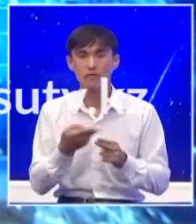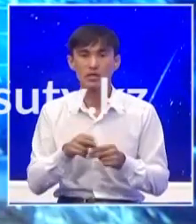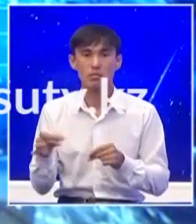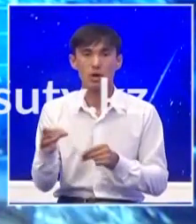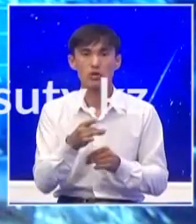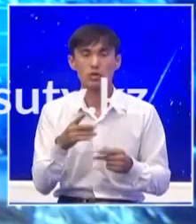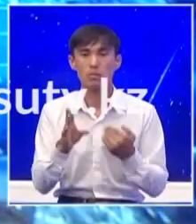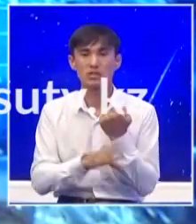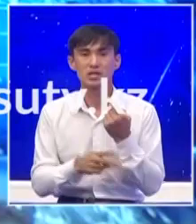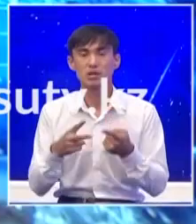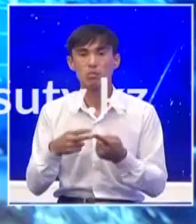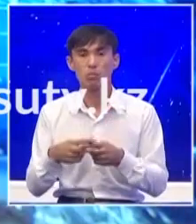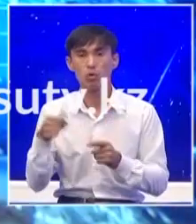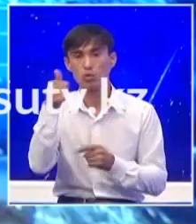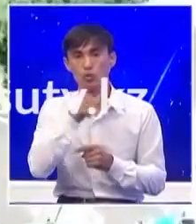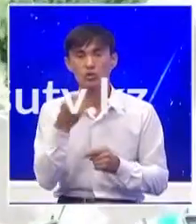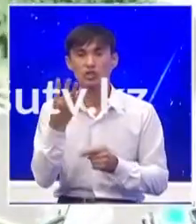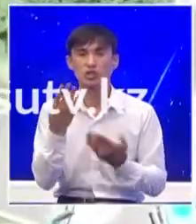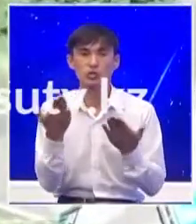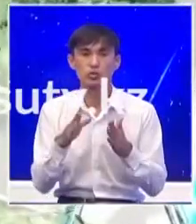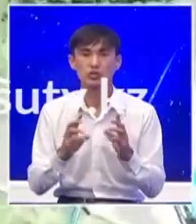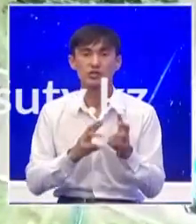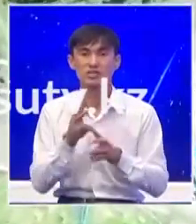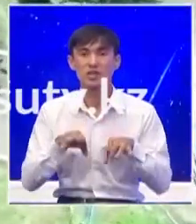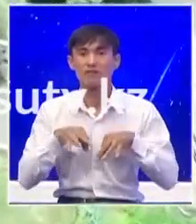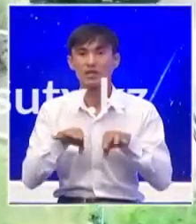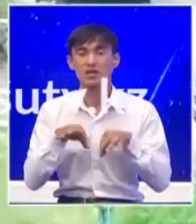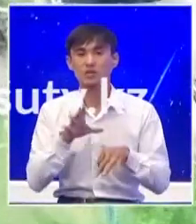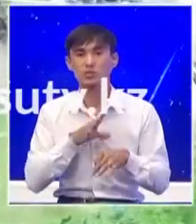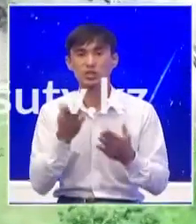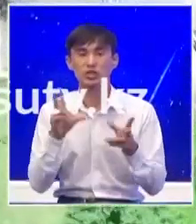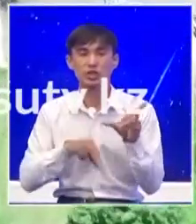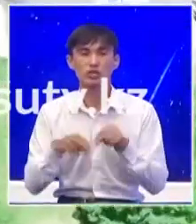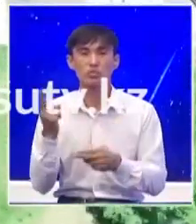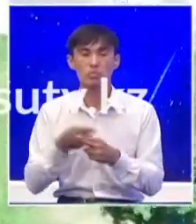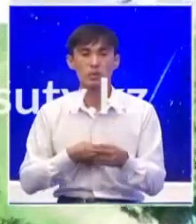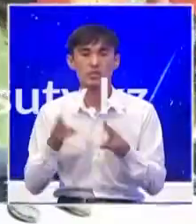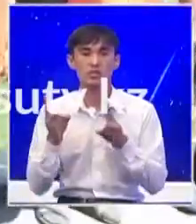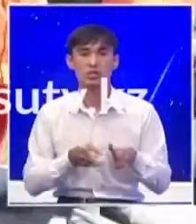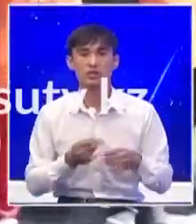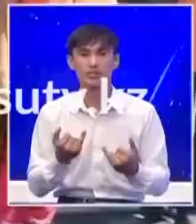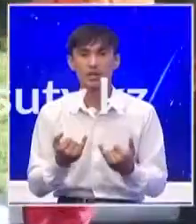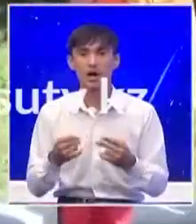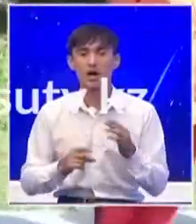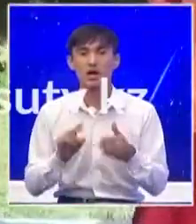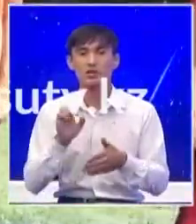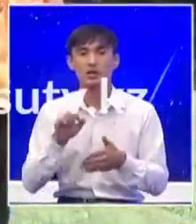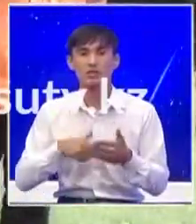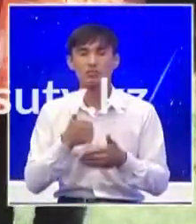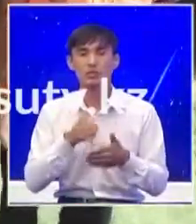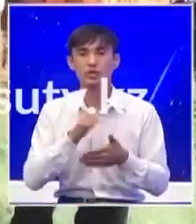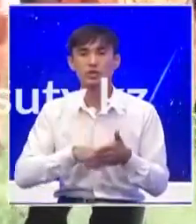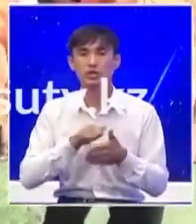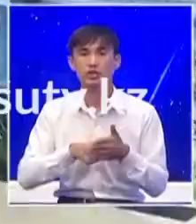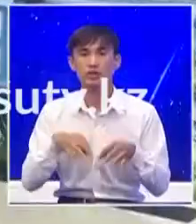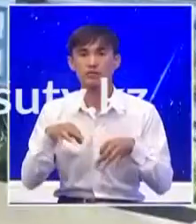последние полгода зарегистрировано 4 случая возгорания автотранспорта. К счастью, без человеческих жертв. Основной причиной воспламенения